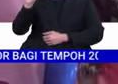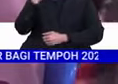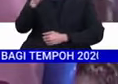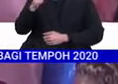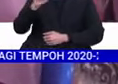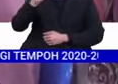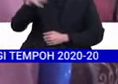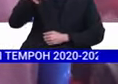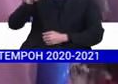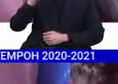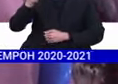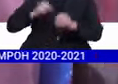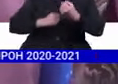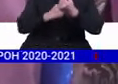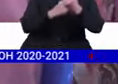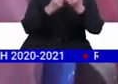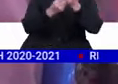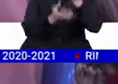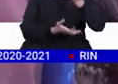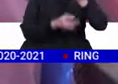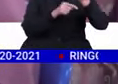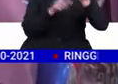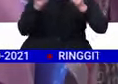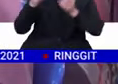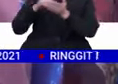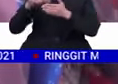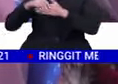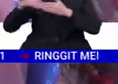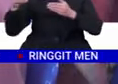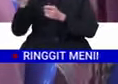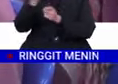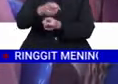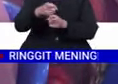sendiri telah menyumbangkan dana wakaf sebanyak